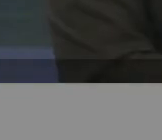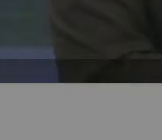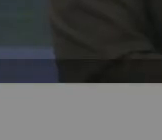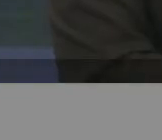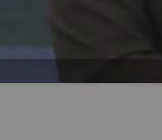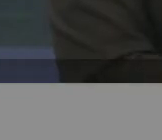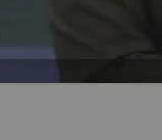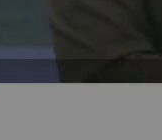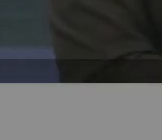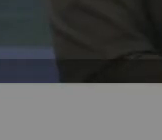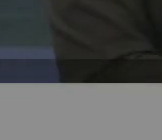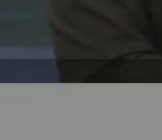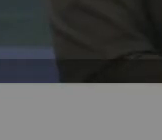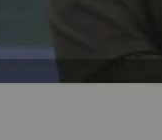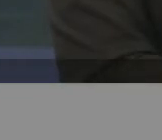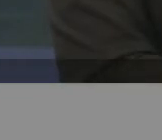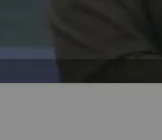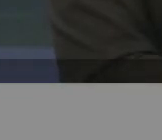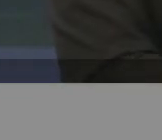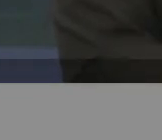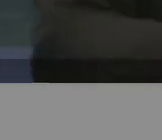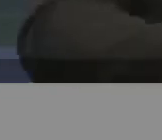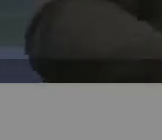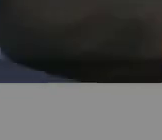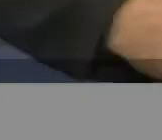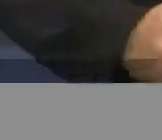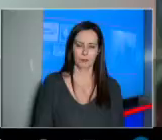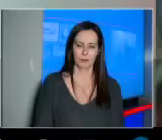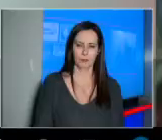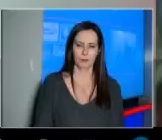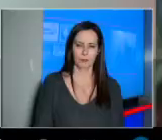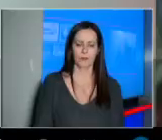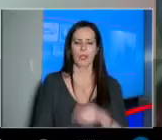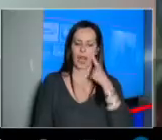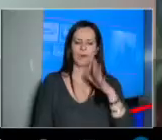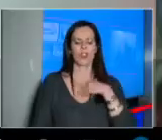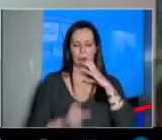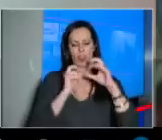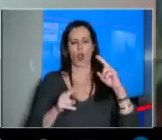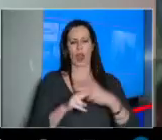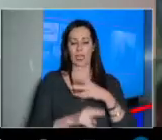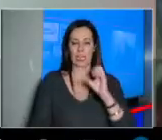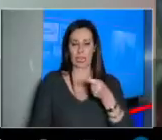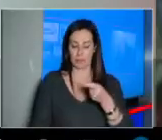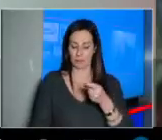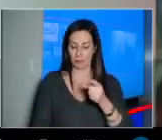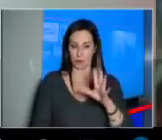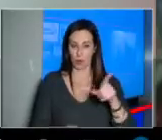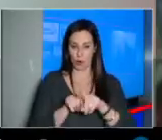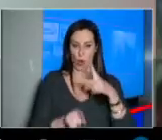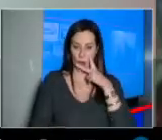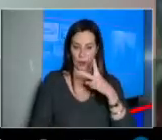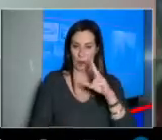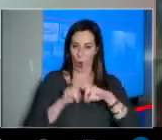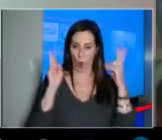מהפכה? חוששתני שזה מה שנראה מהתקשורת המסורתית, אבל אם הצפי, כפי שרואים